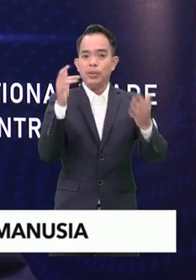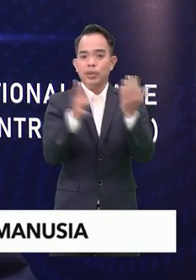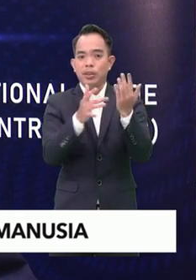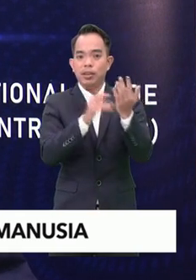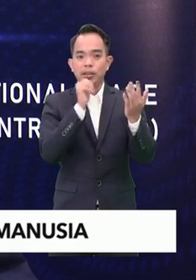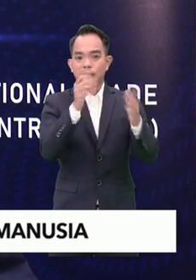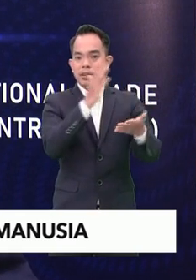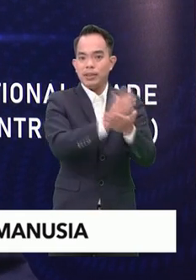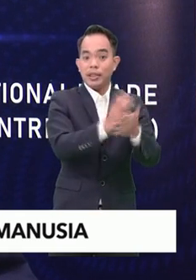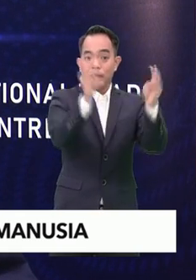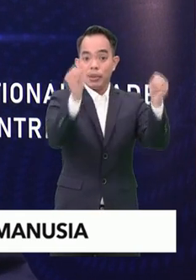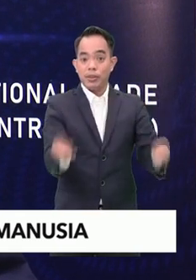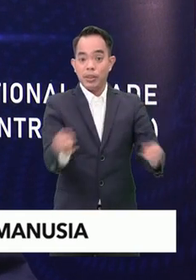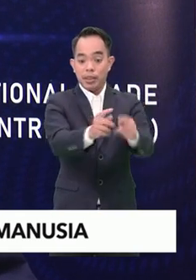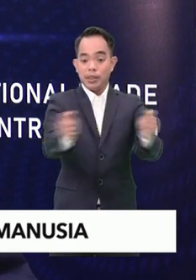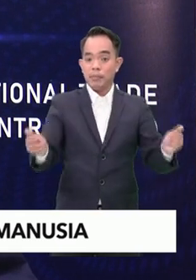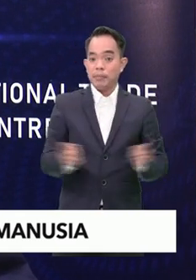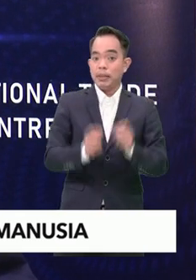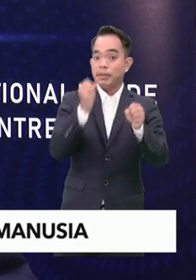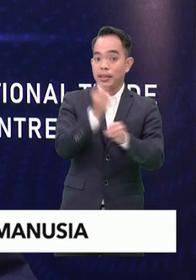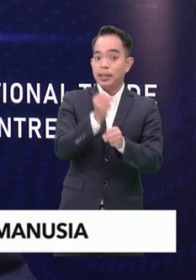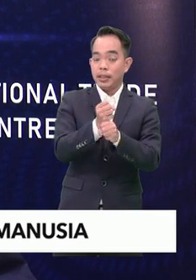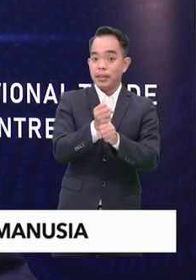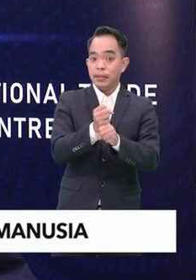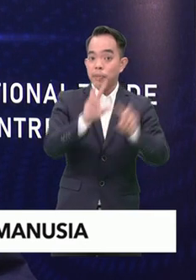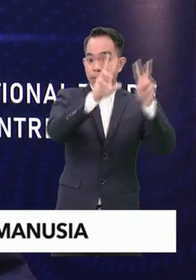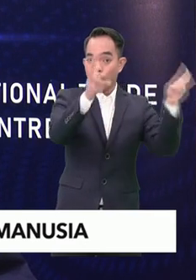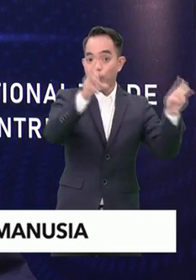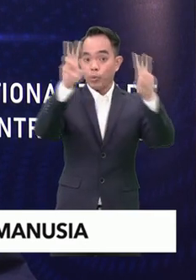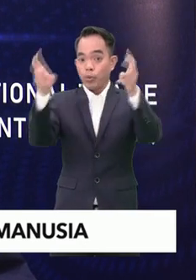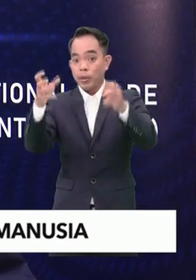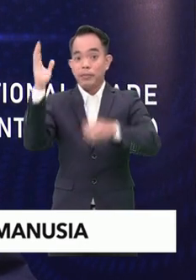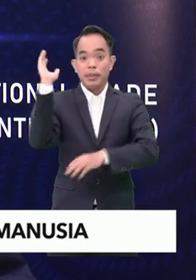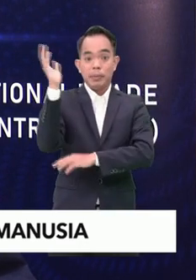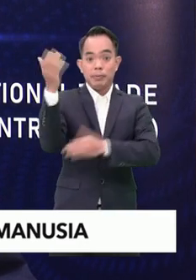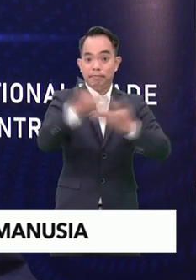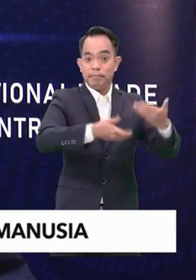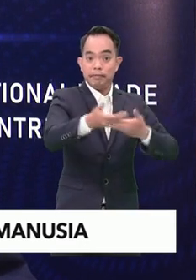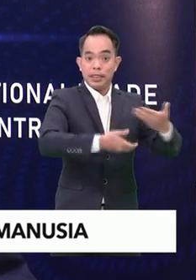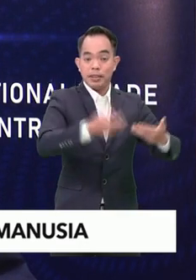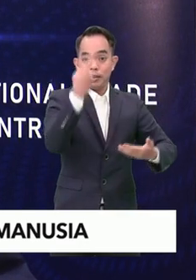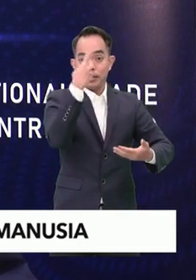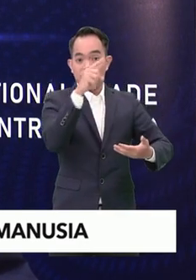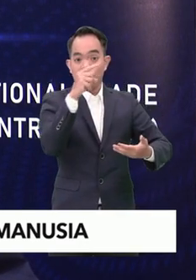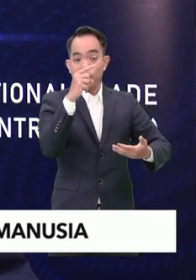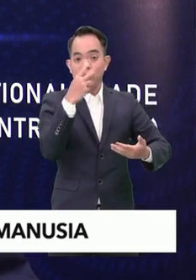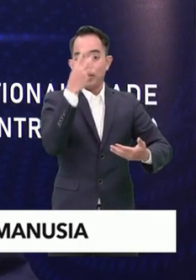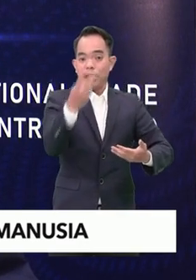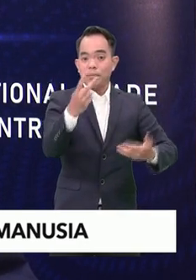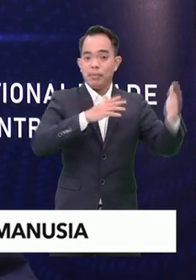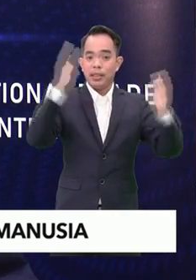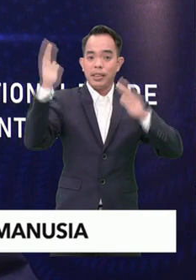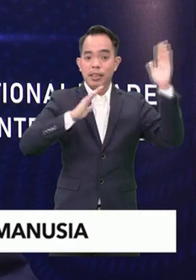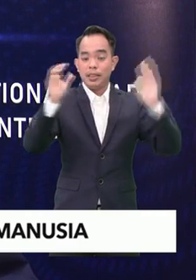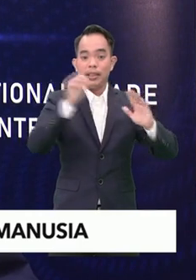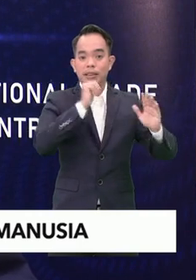kerja perkara ini dan topik-topik yang akan dibincangkan nanti amat penting untuk memastikan Malaysia tidak